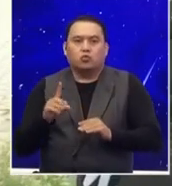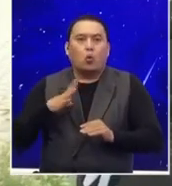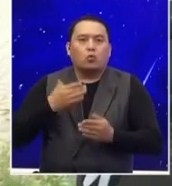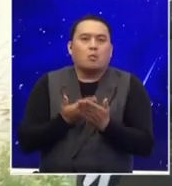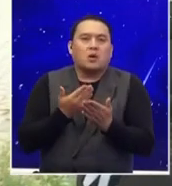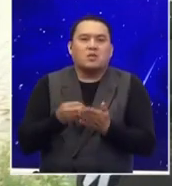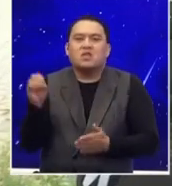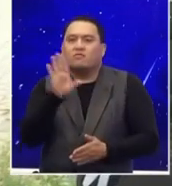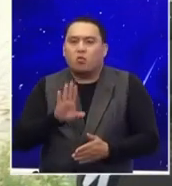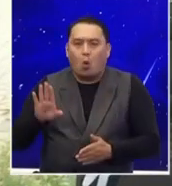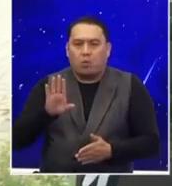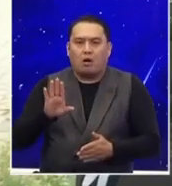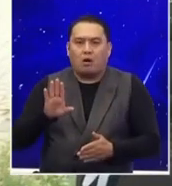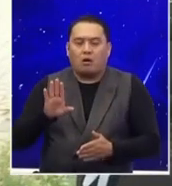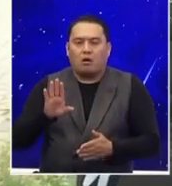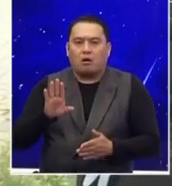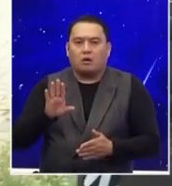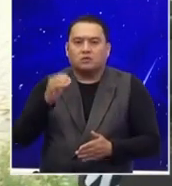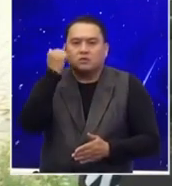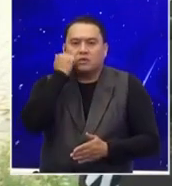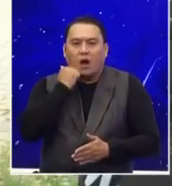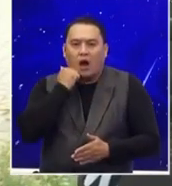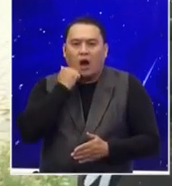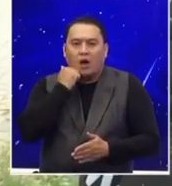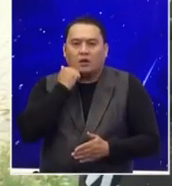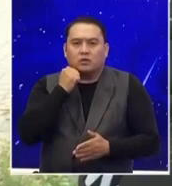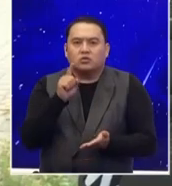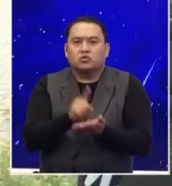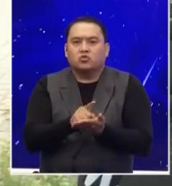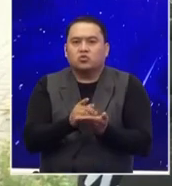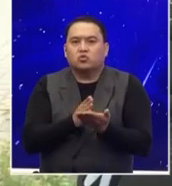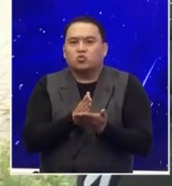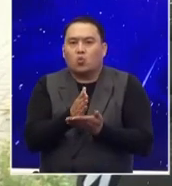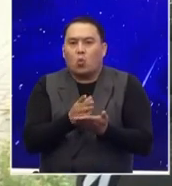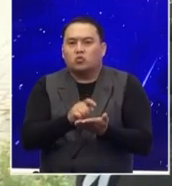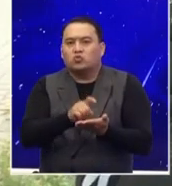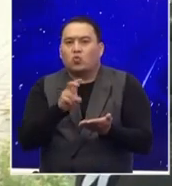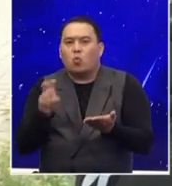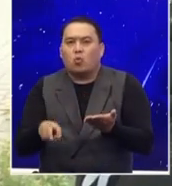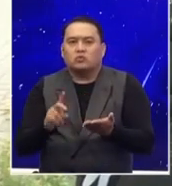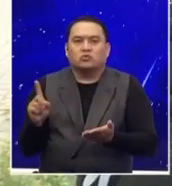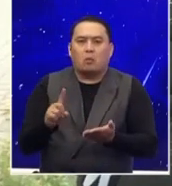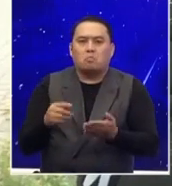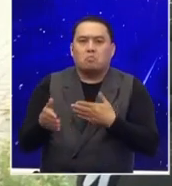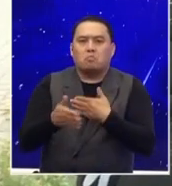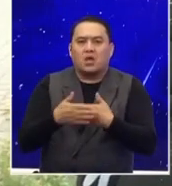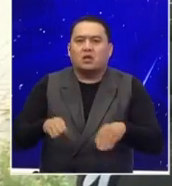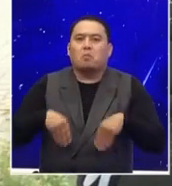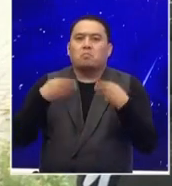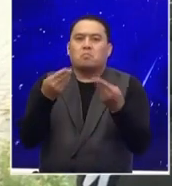например, в Европе старейшин снимают с должности, потому что они передали